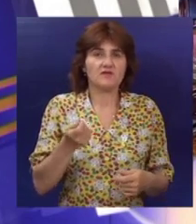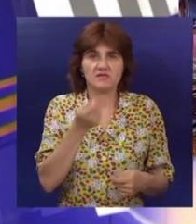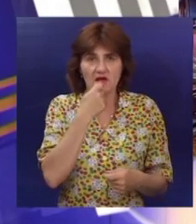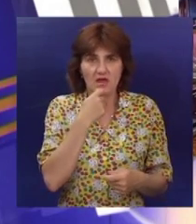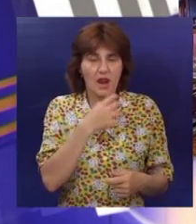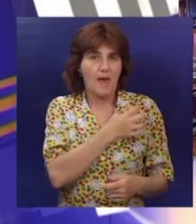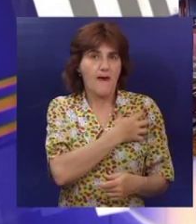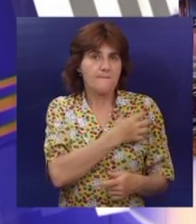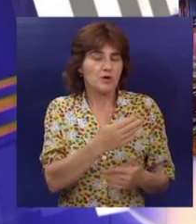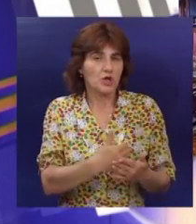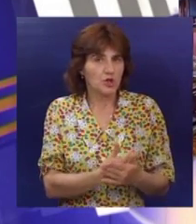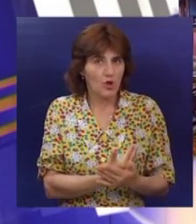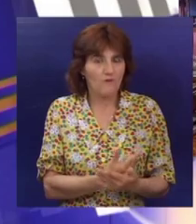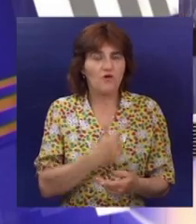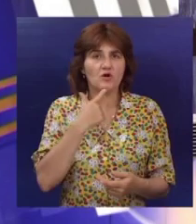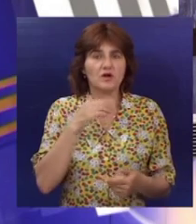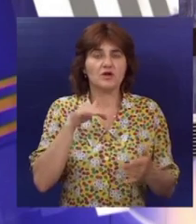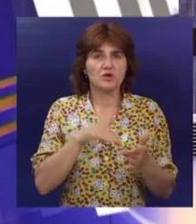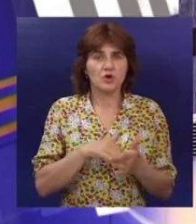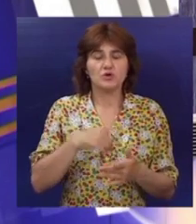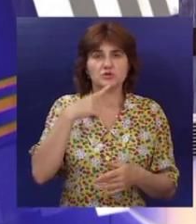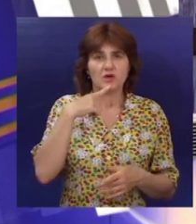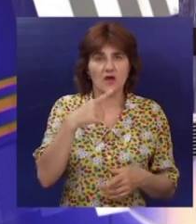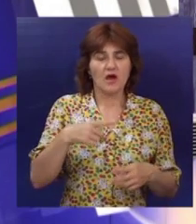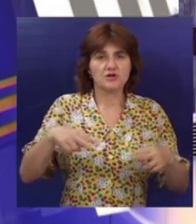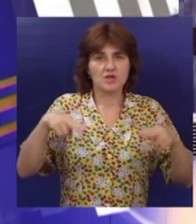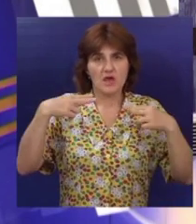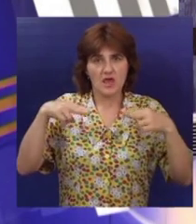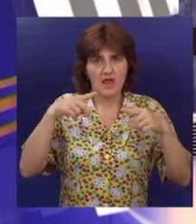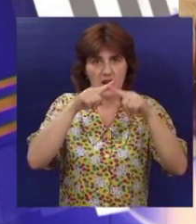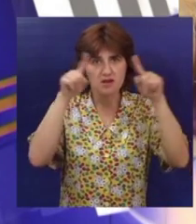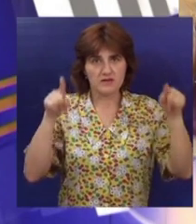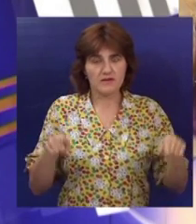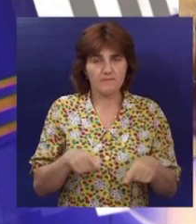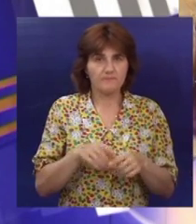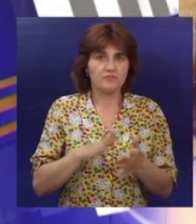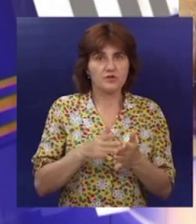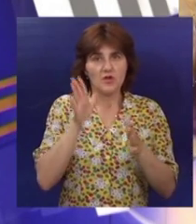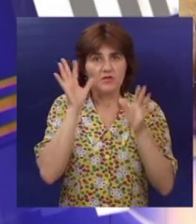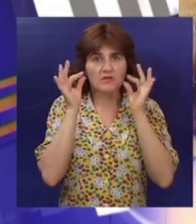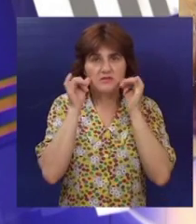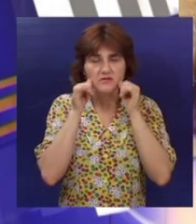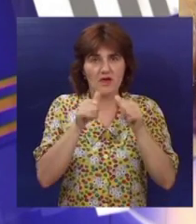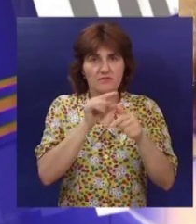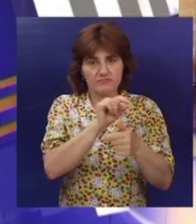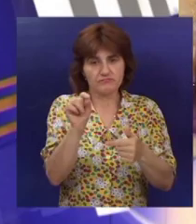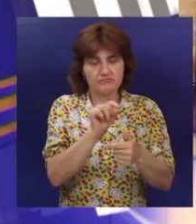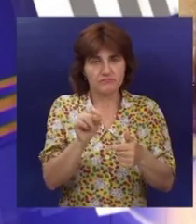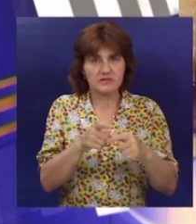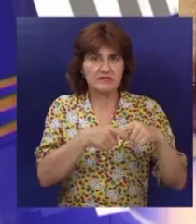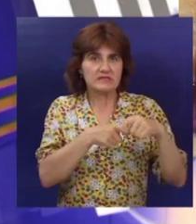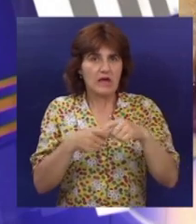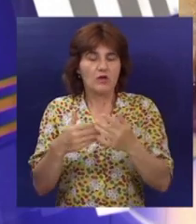jela obogatiti novim jelima, a također najavljuje i novi jelovnik koji će zaživati za desetak dana.